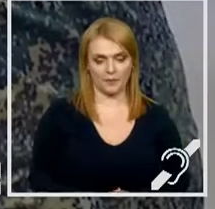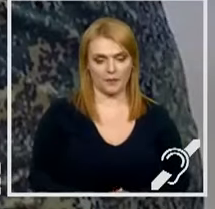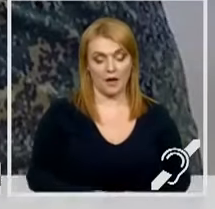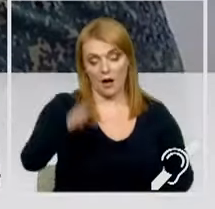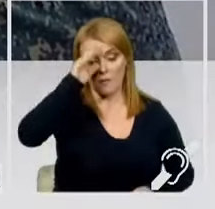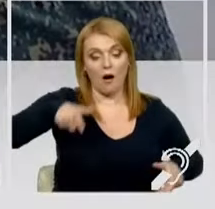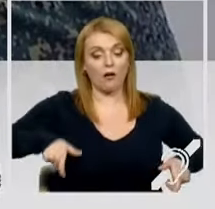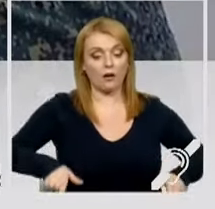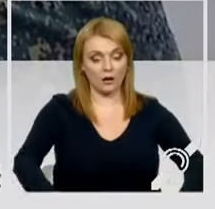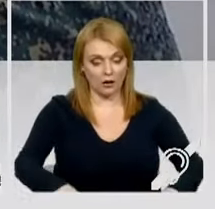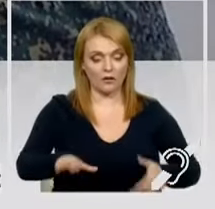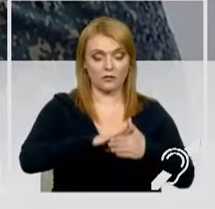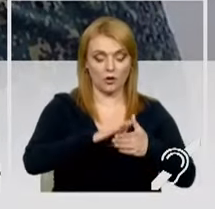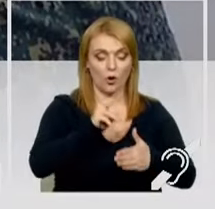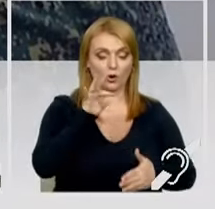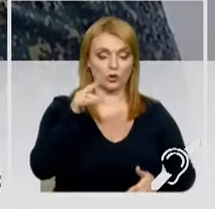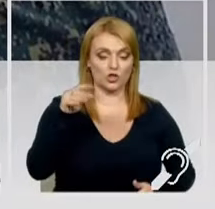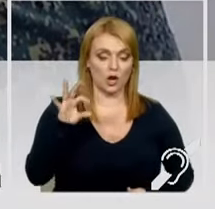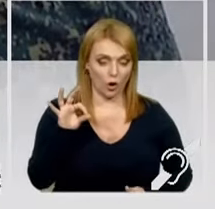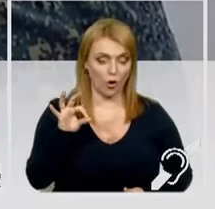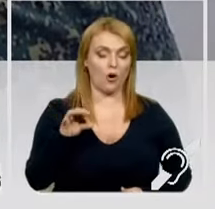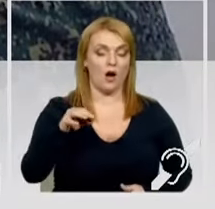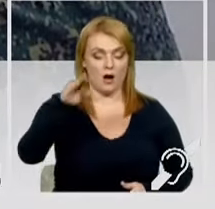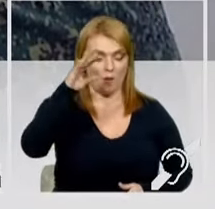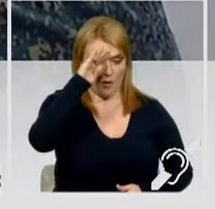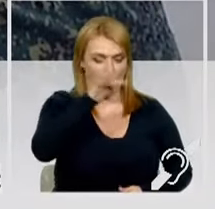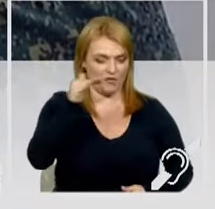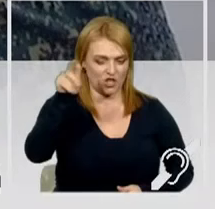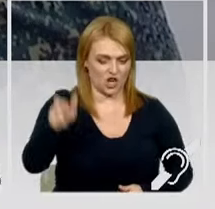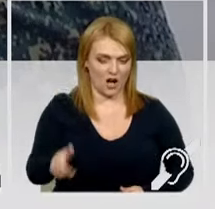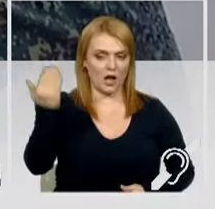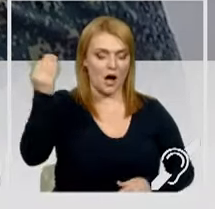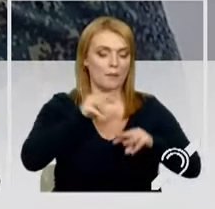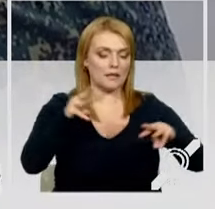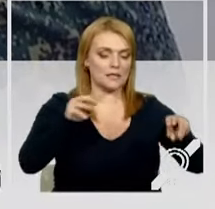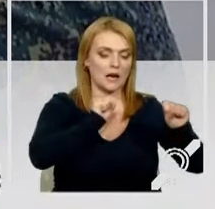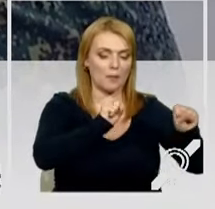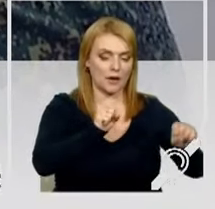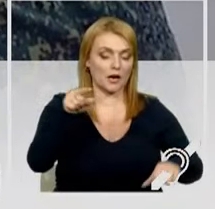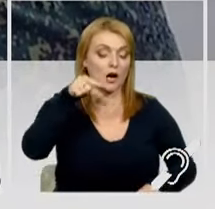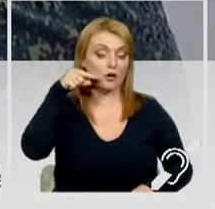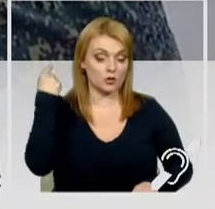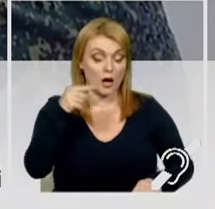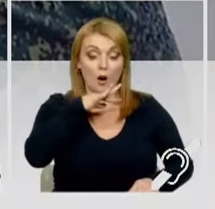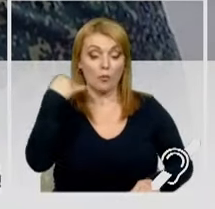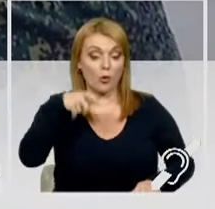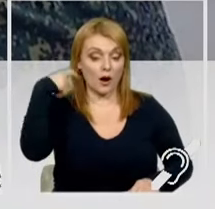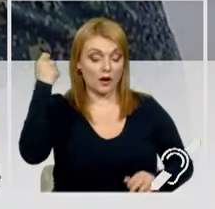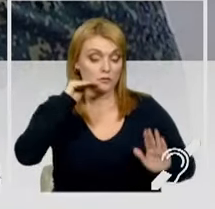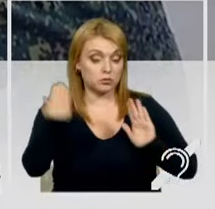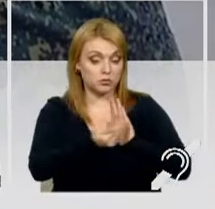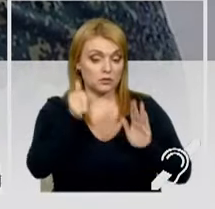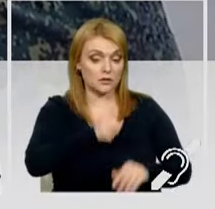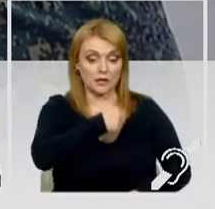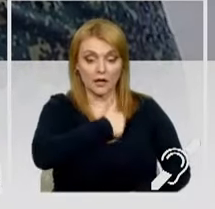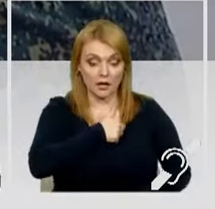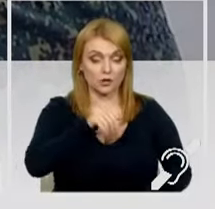generalul Locotenent Igor Kona schenk vocea oficială a Ministerului Apărării din Federația rusă a ascuns ani la rând în declarațiile lui